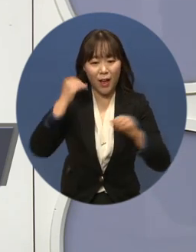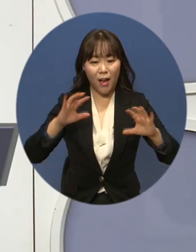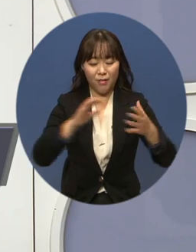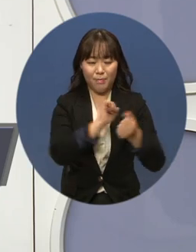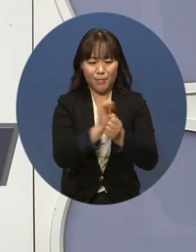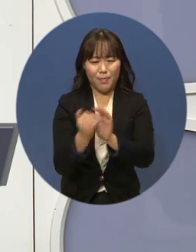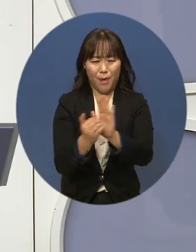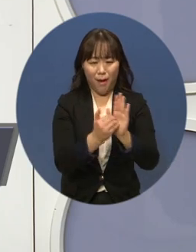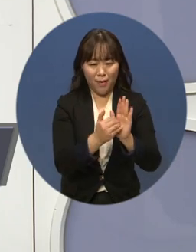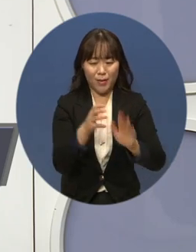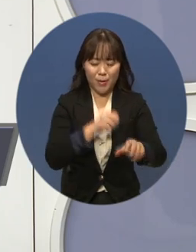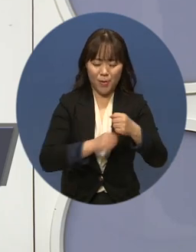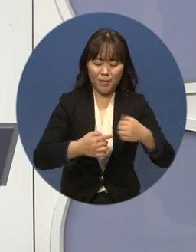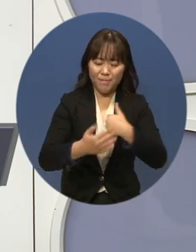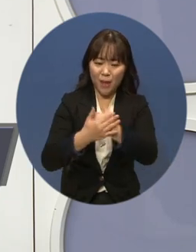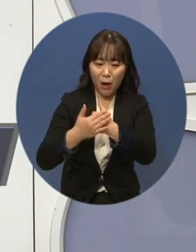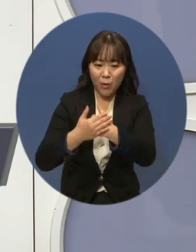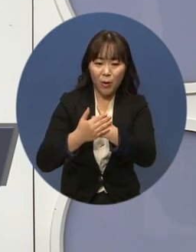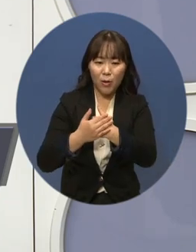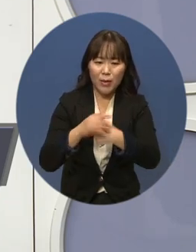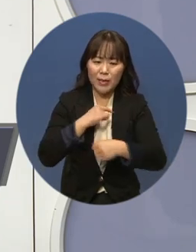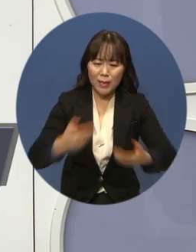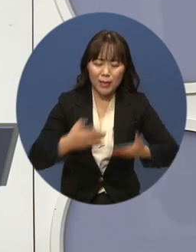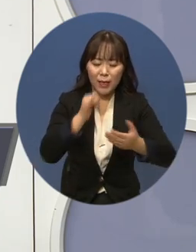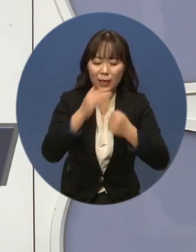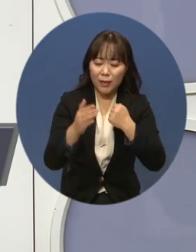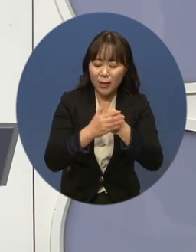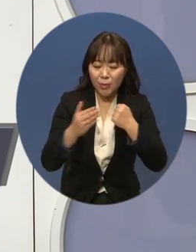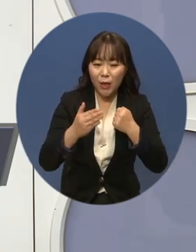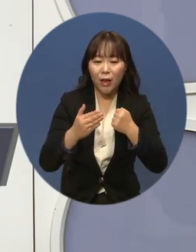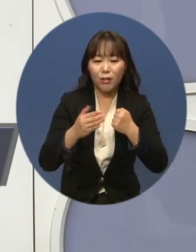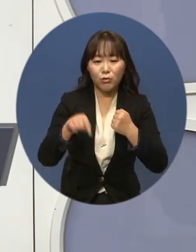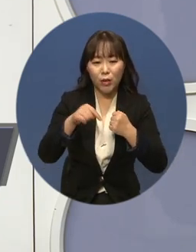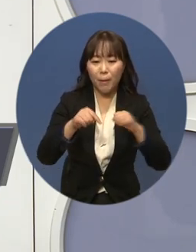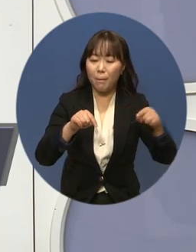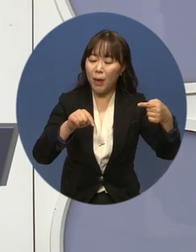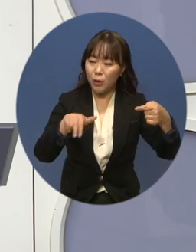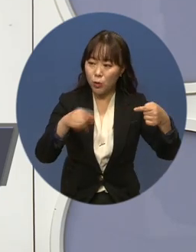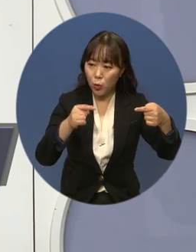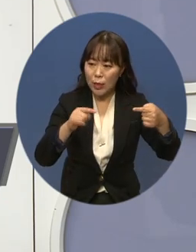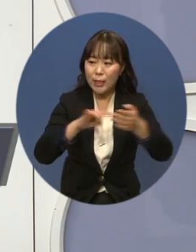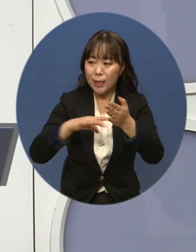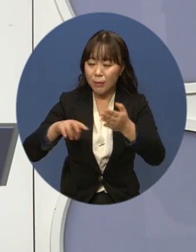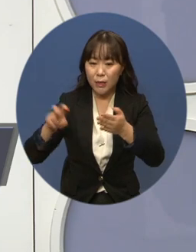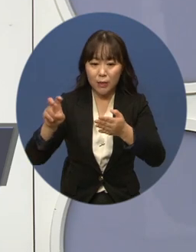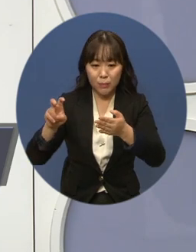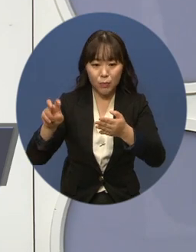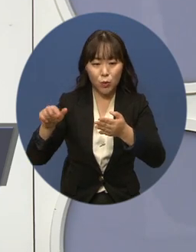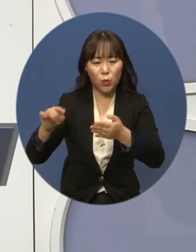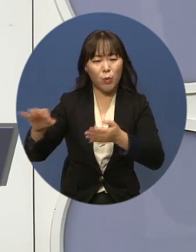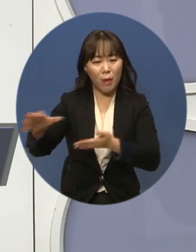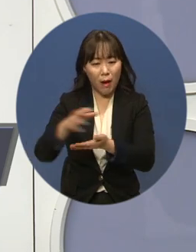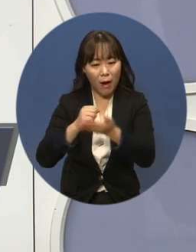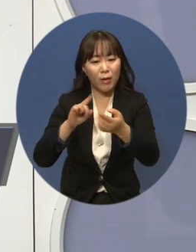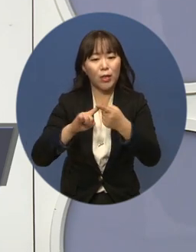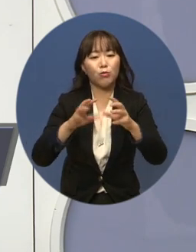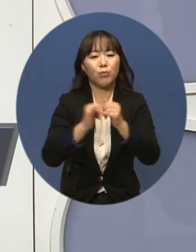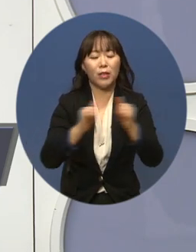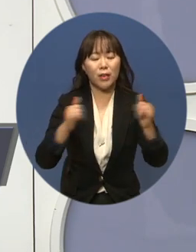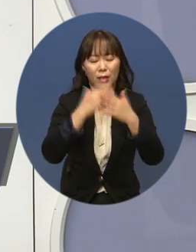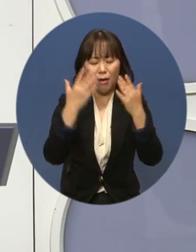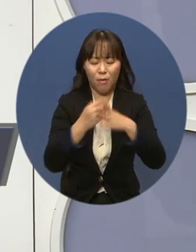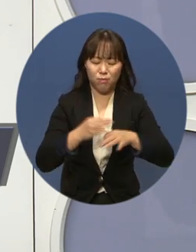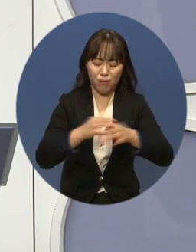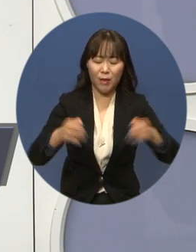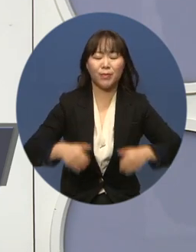협조하고 희생한 덕분에 생긴 GDP 100조 그중에서 세금으로 한 20조 들어온 부분은 적극적으로 좀 국민들에게